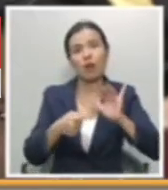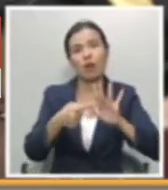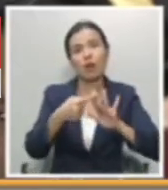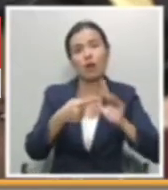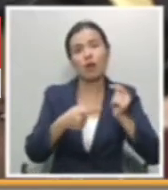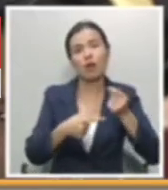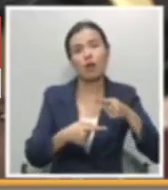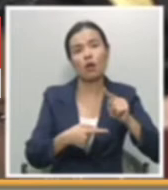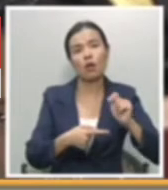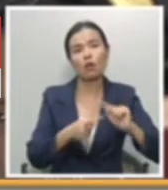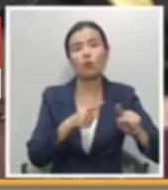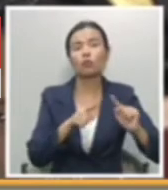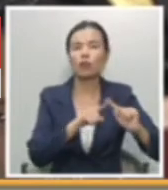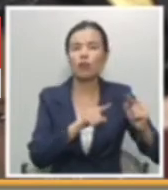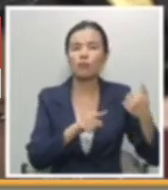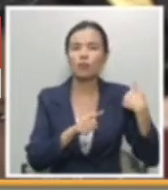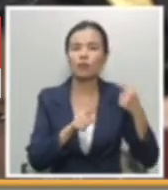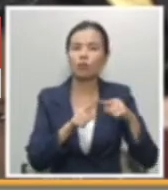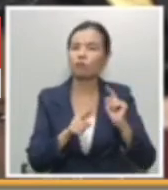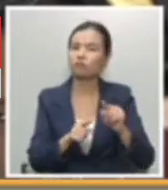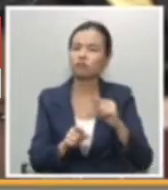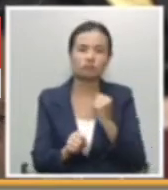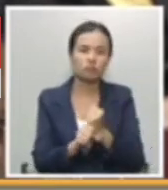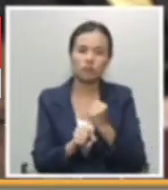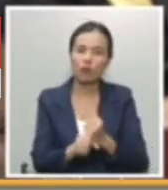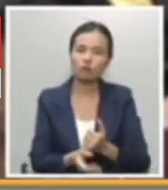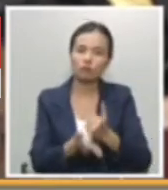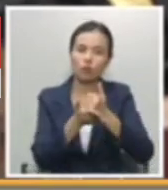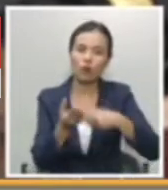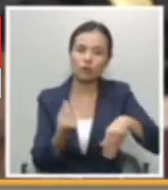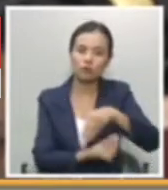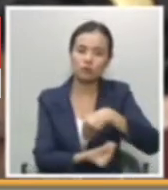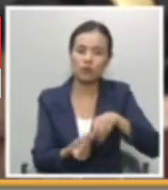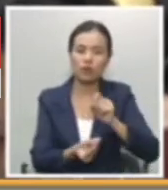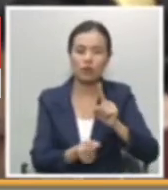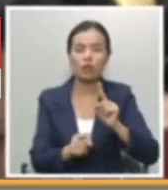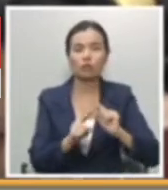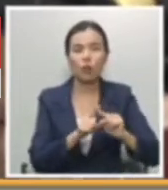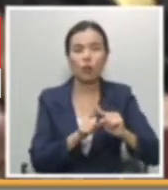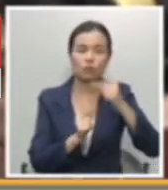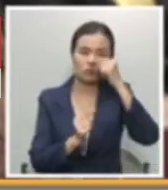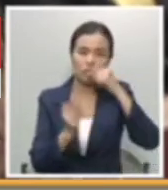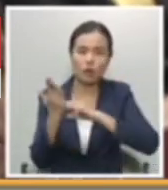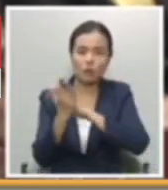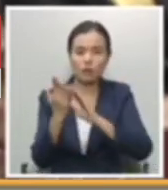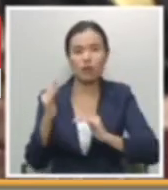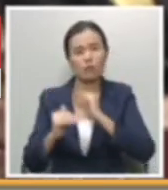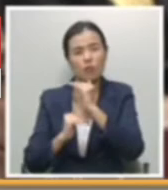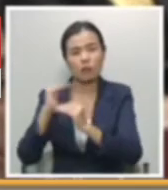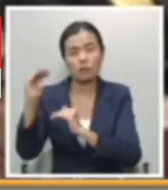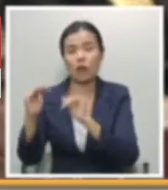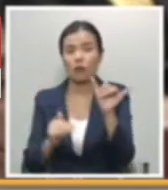ก็ยังไม่สามารถที่จะทำให้เศรษฐกิจของประเทศ พัฒนาไป